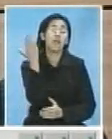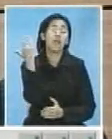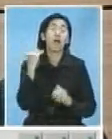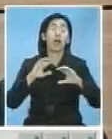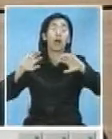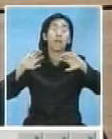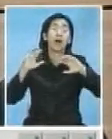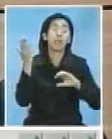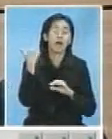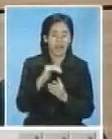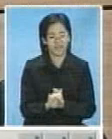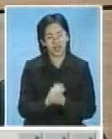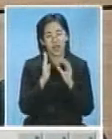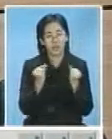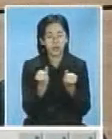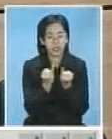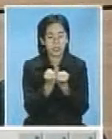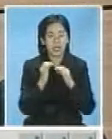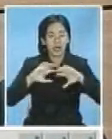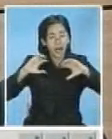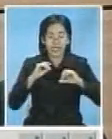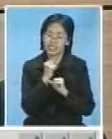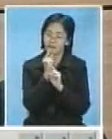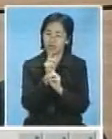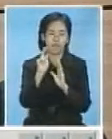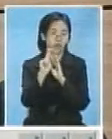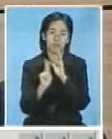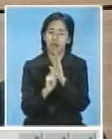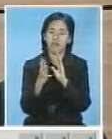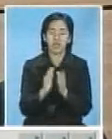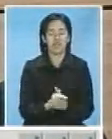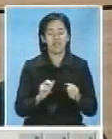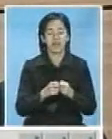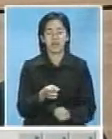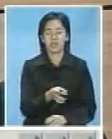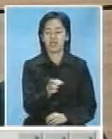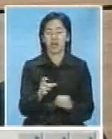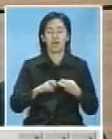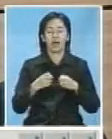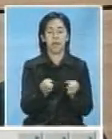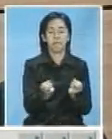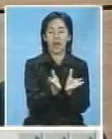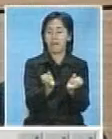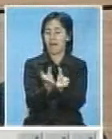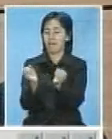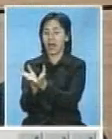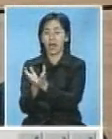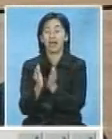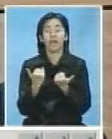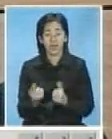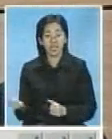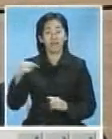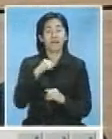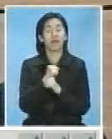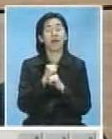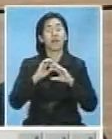ก็จะมีบางคนที่ใกล้ชิดกับรัฐบาลละเมิดกฎหมายสร้างความแตกแยกอย่างจงใจหรือทำลายคู่แข่งพอมาเป็นรัฐบาลพฤ